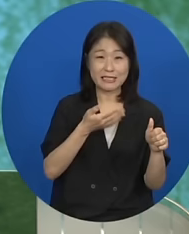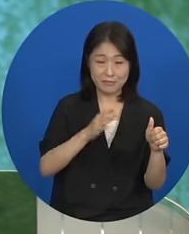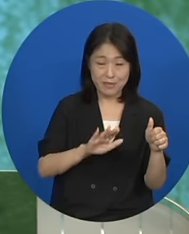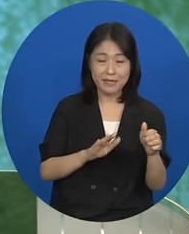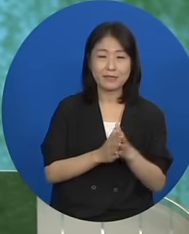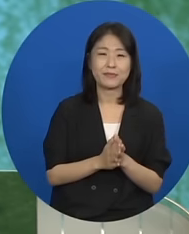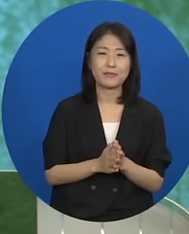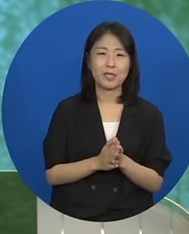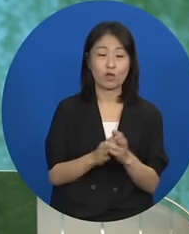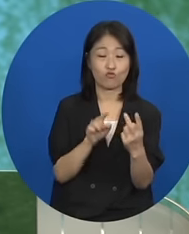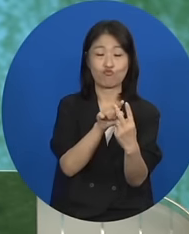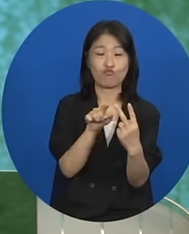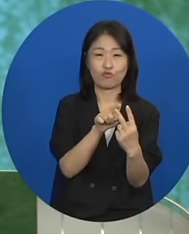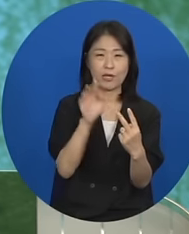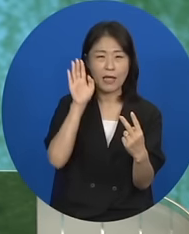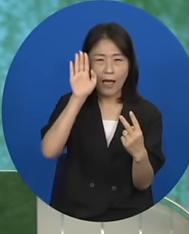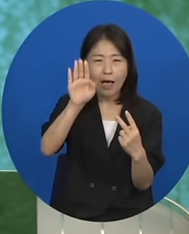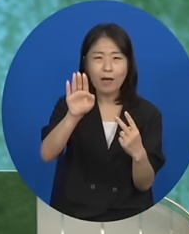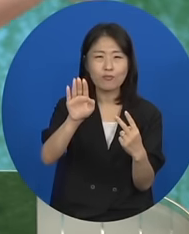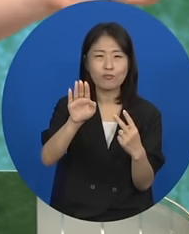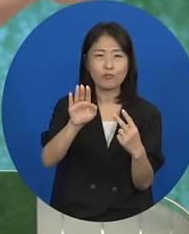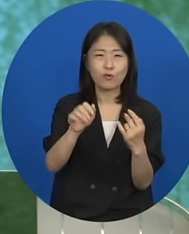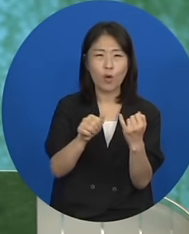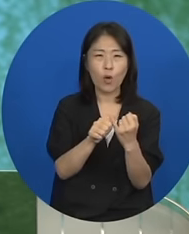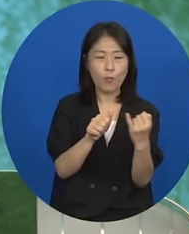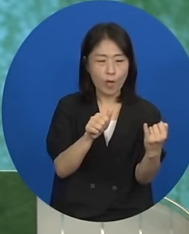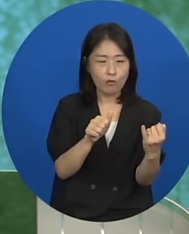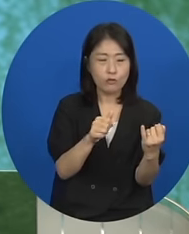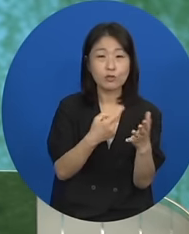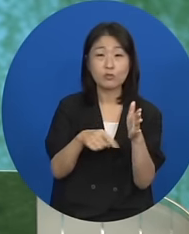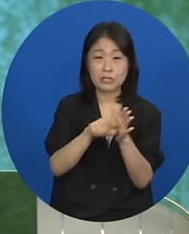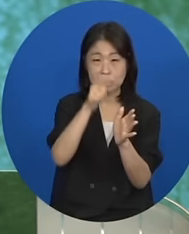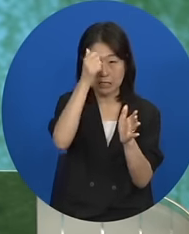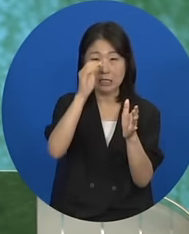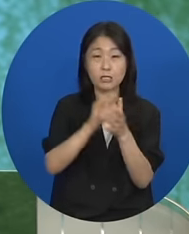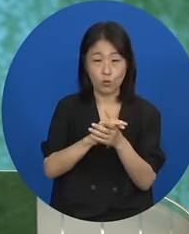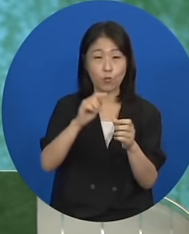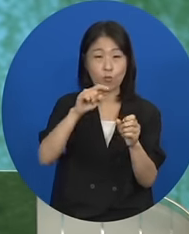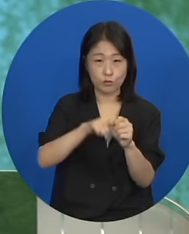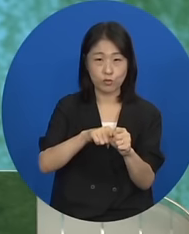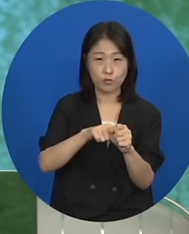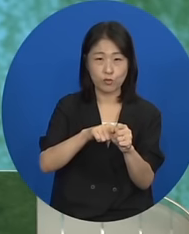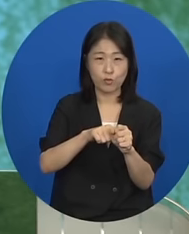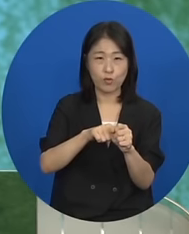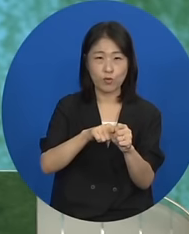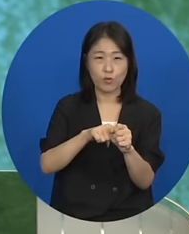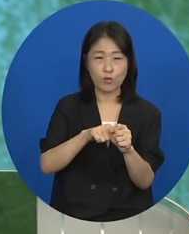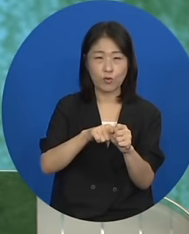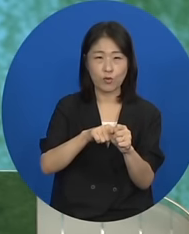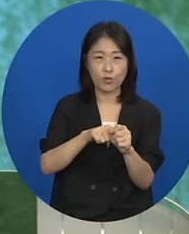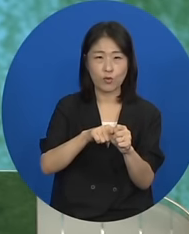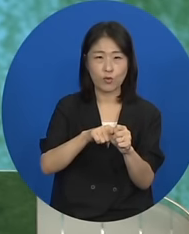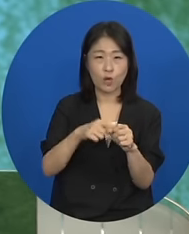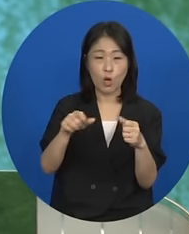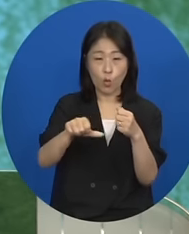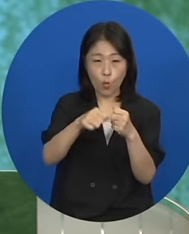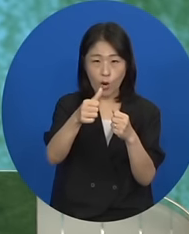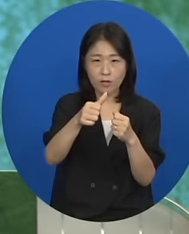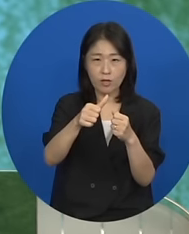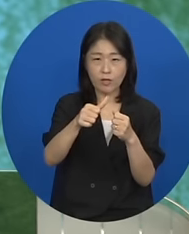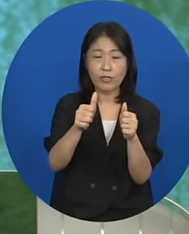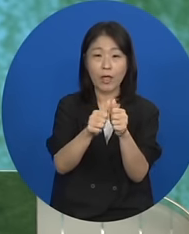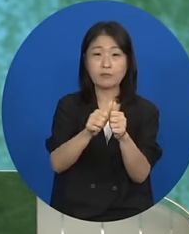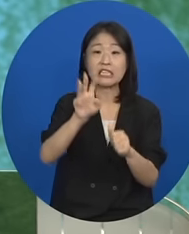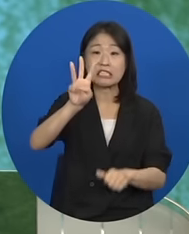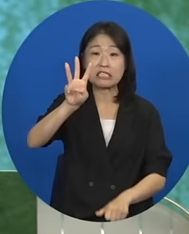배우자를 위해서 기도를 하자 그래가지고 한 친구를 더 해가지고 셋이서 이학교 남학생들이 간 곳이 마가의 다락방입니다